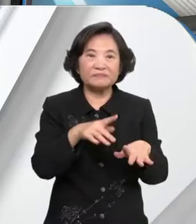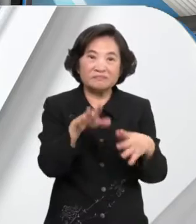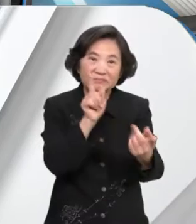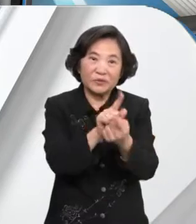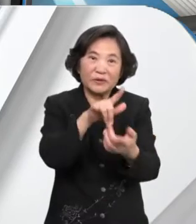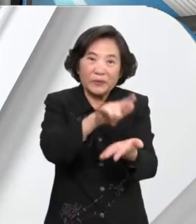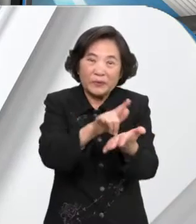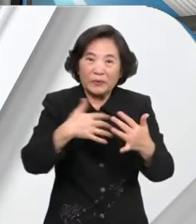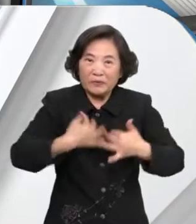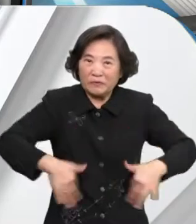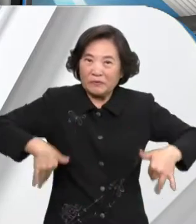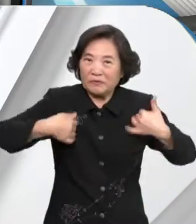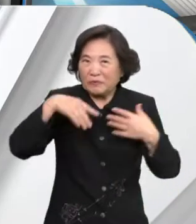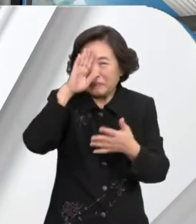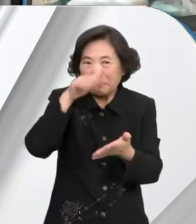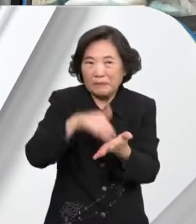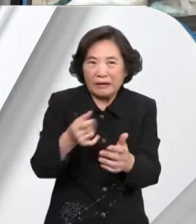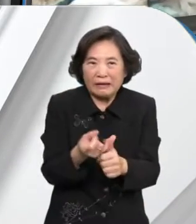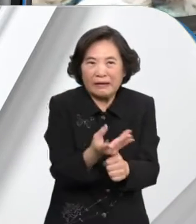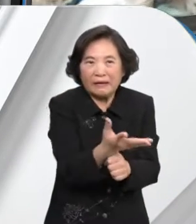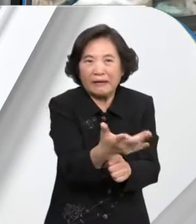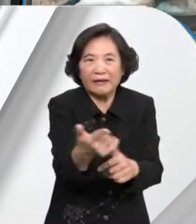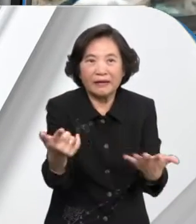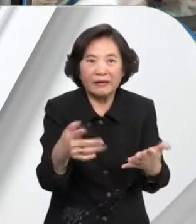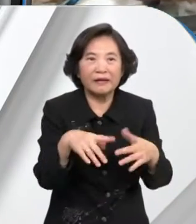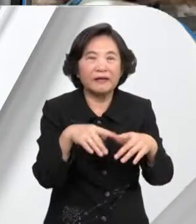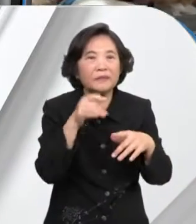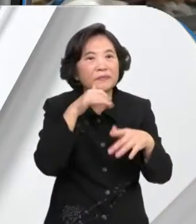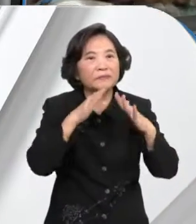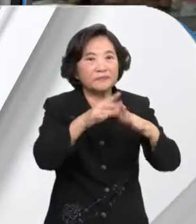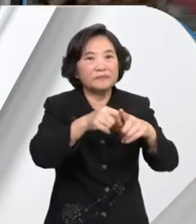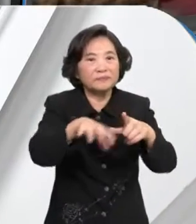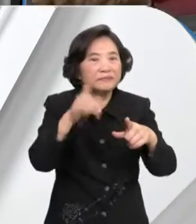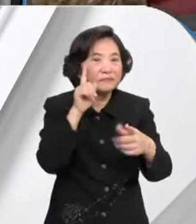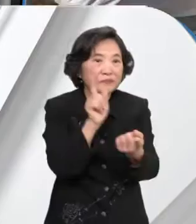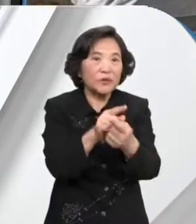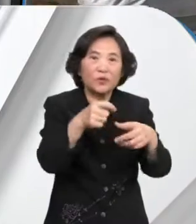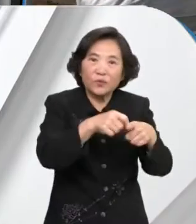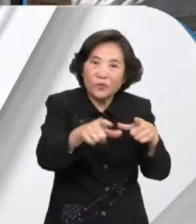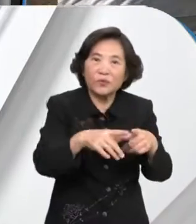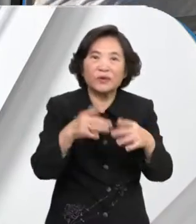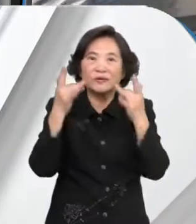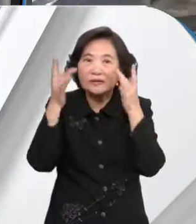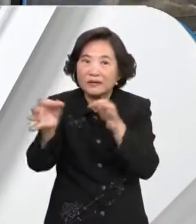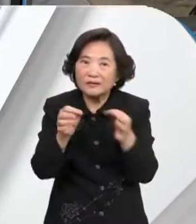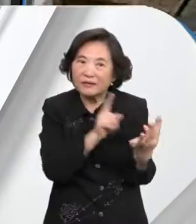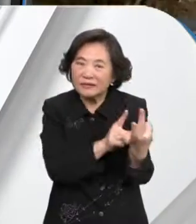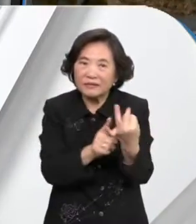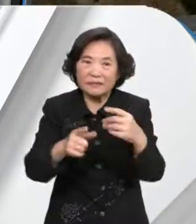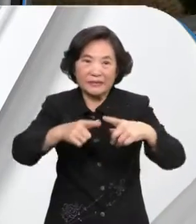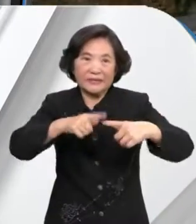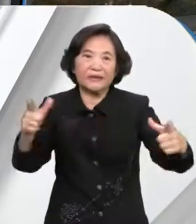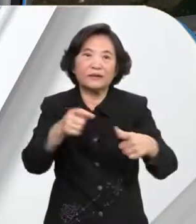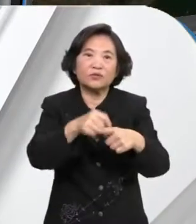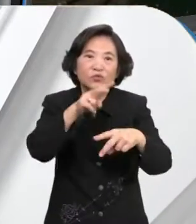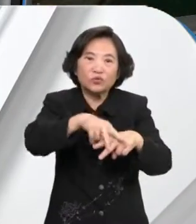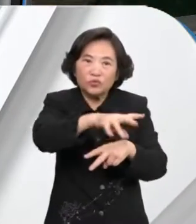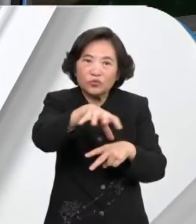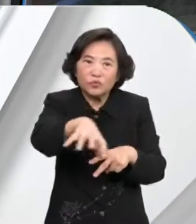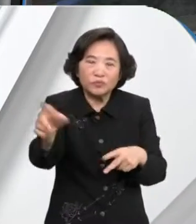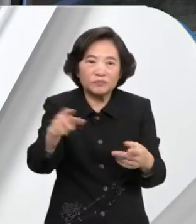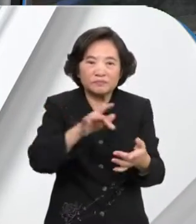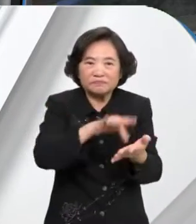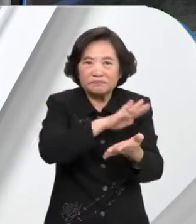为了防堵武汉肺炎，就请警察能开来。苗栗市公所六十九岁从公展览市场来到大型的公共场